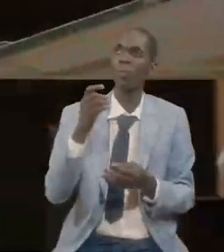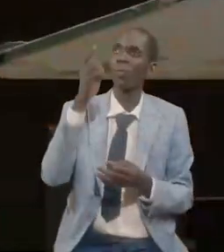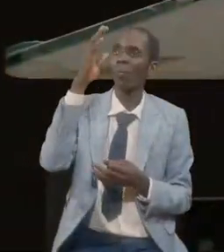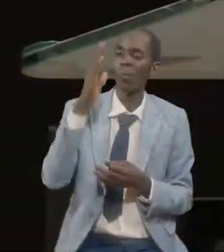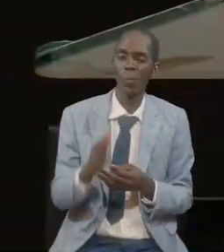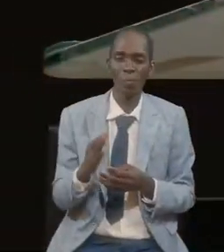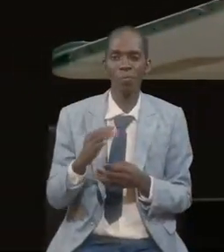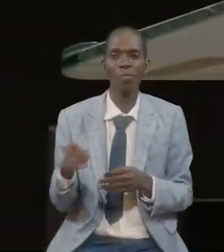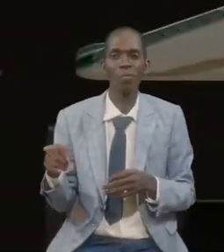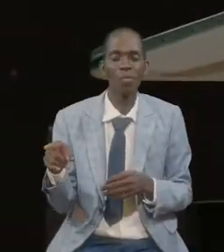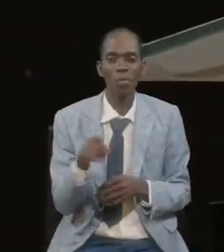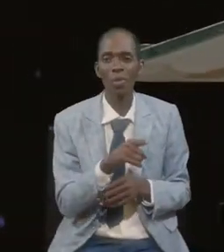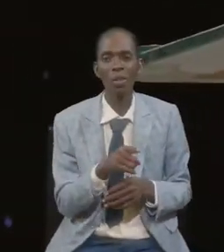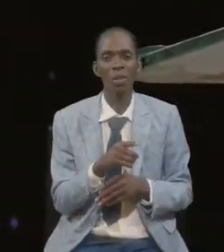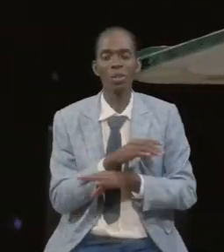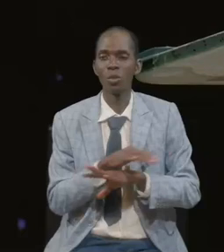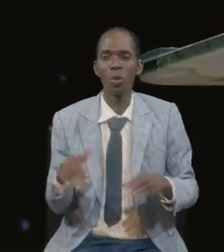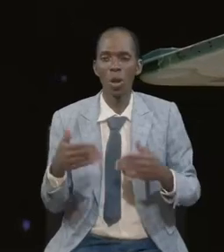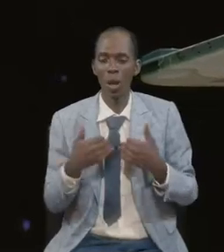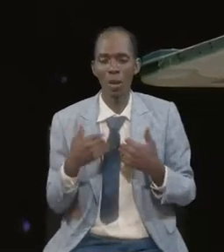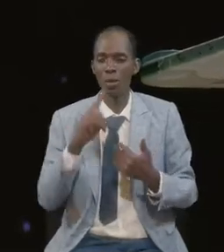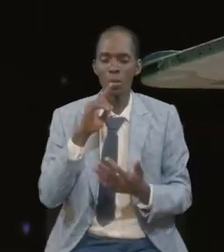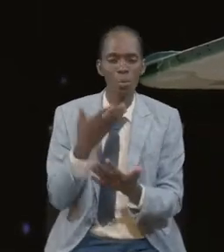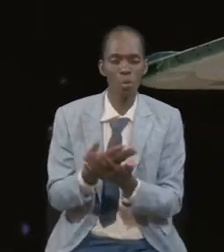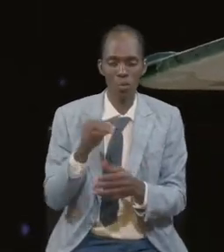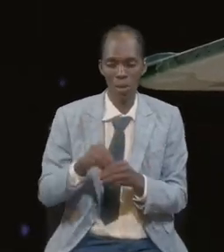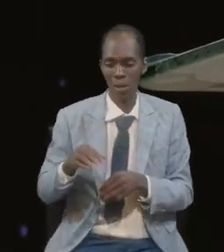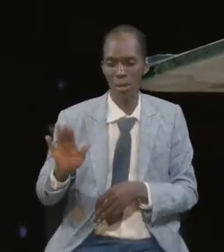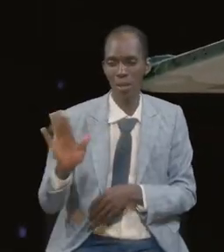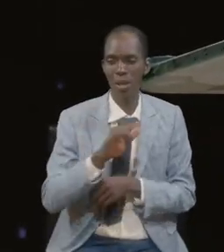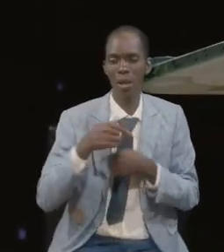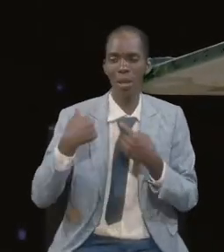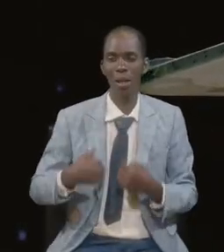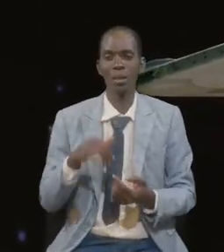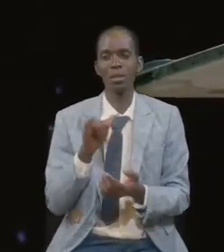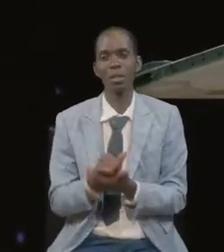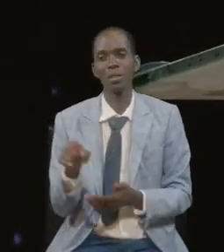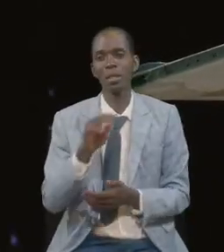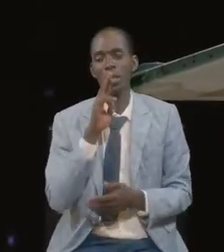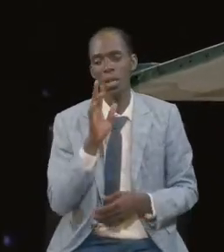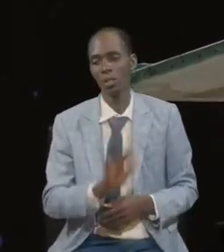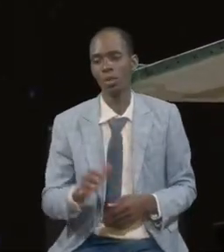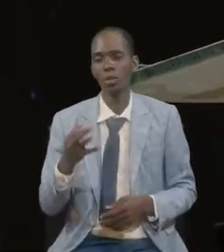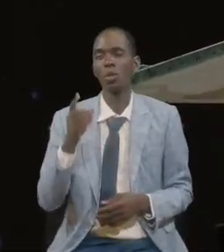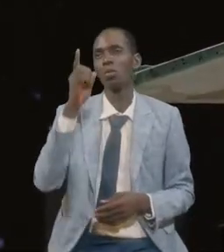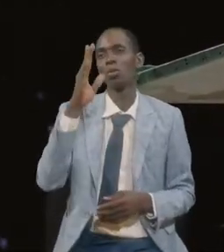rend témoignage à leur cœur qu'ils sont enfants de Dieu. Alors les choses qu'ils ont